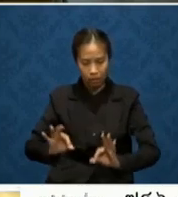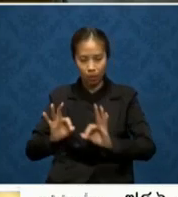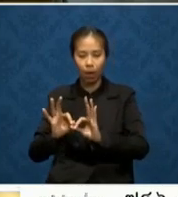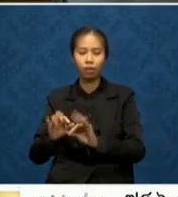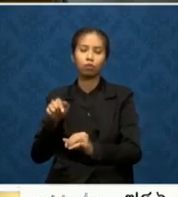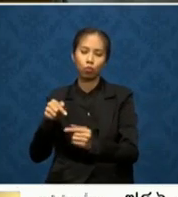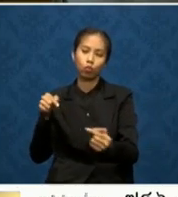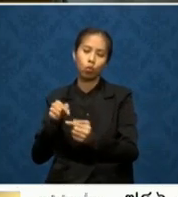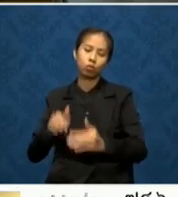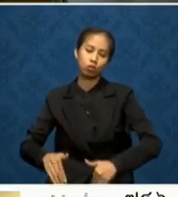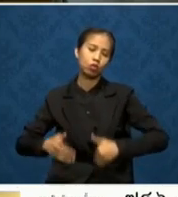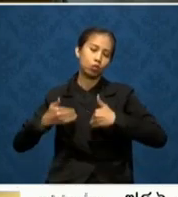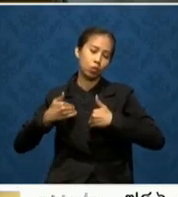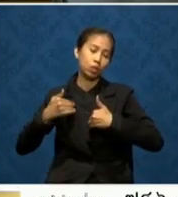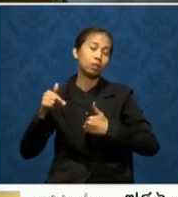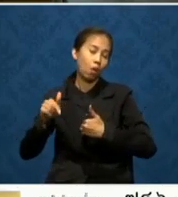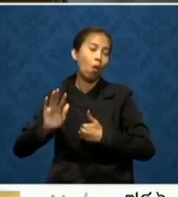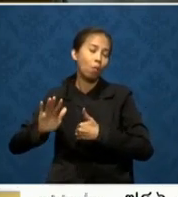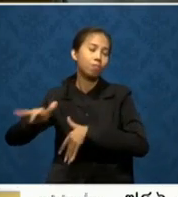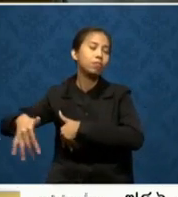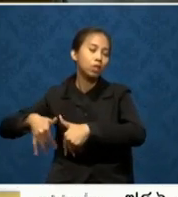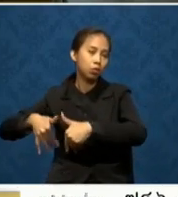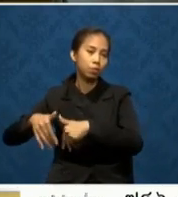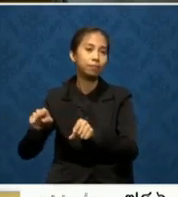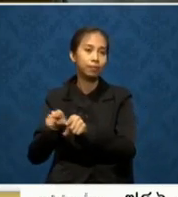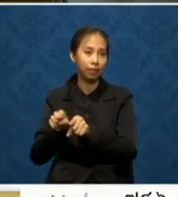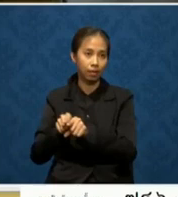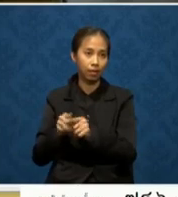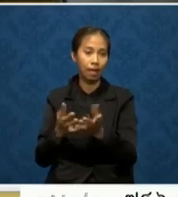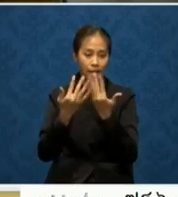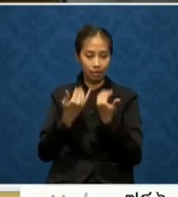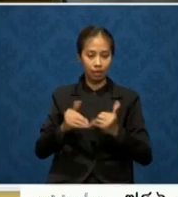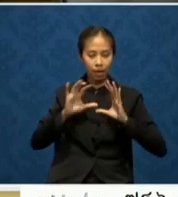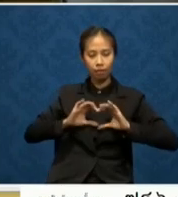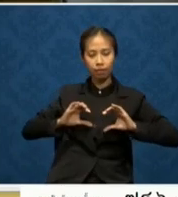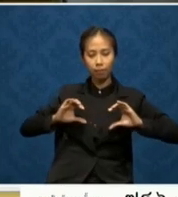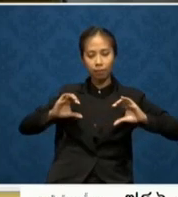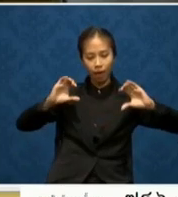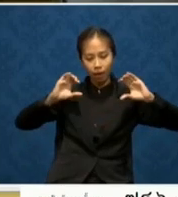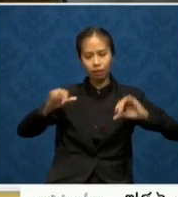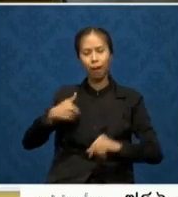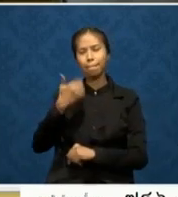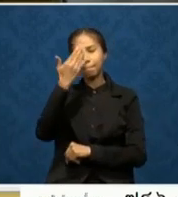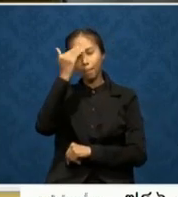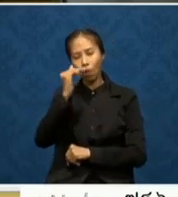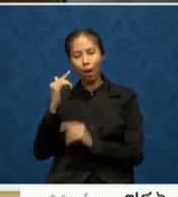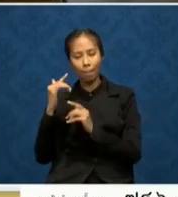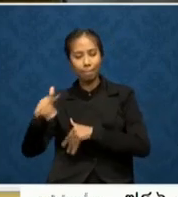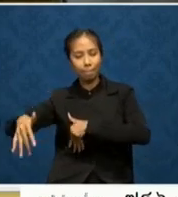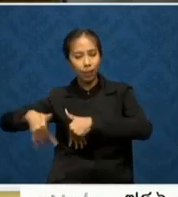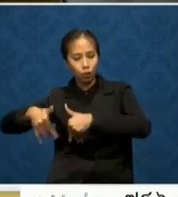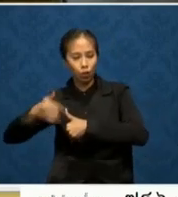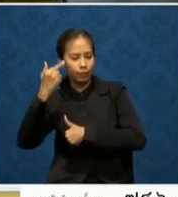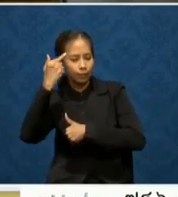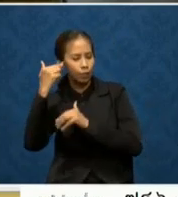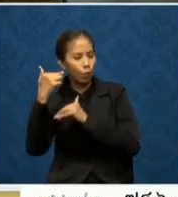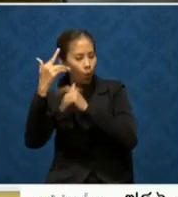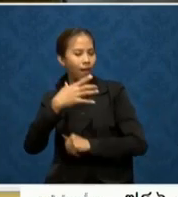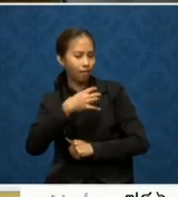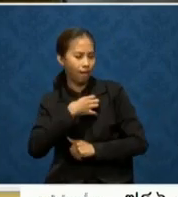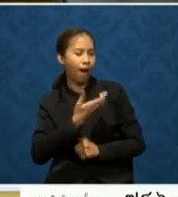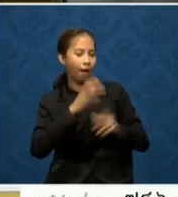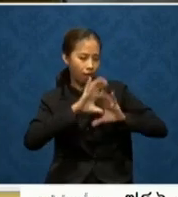และความยุติธรรมของเราที่รัฐบาลนี้ที่ประชาชนคาดหวังเราจะต้องให้เกิดความเป็น